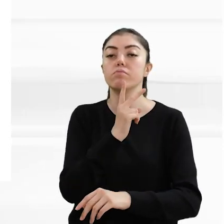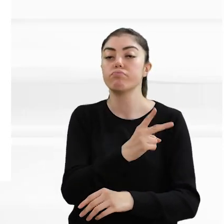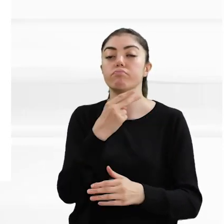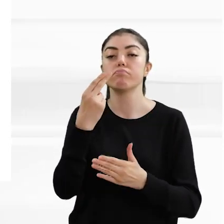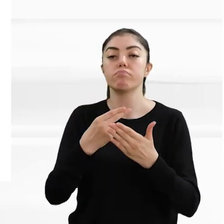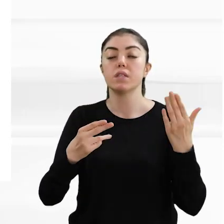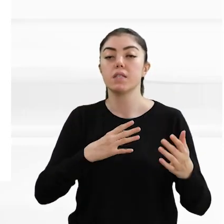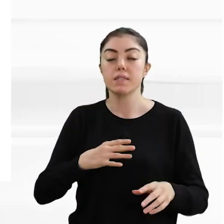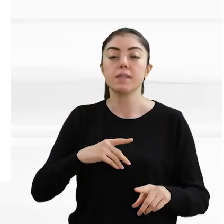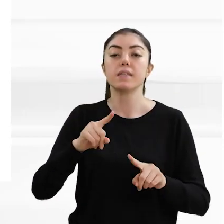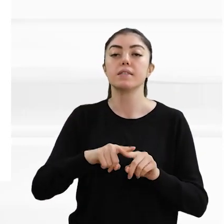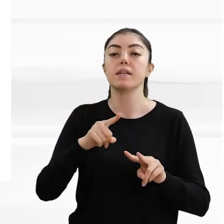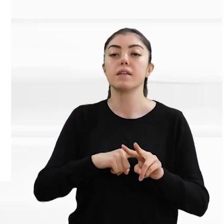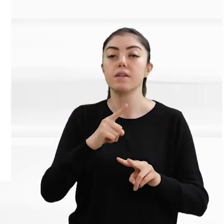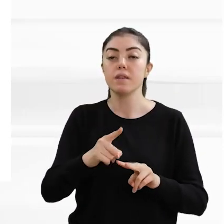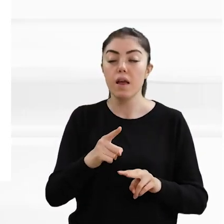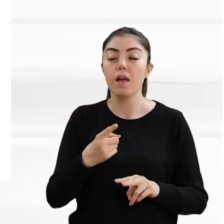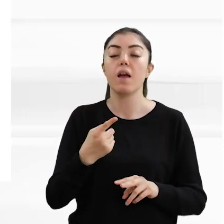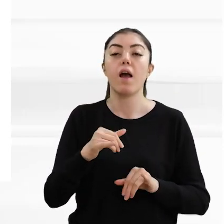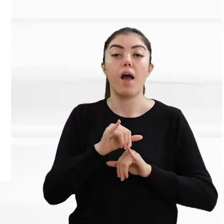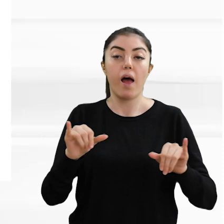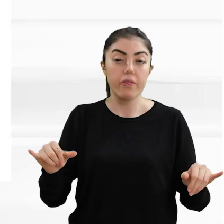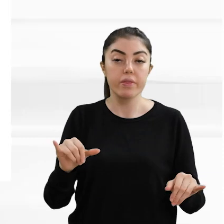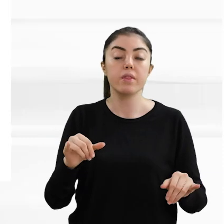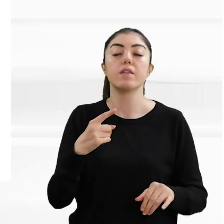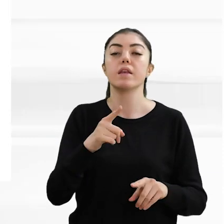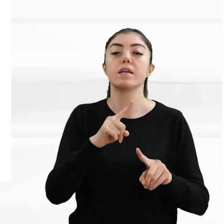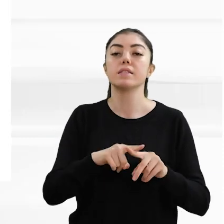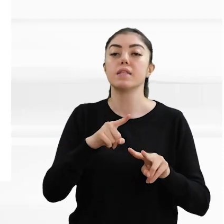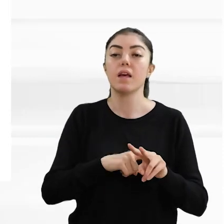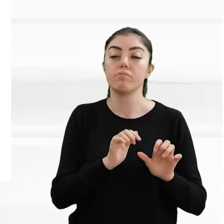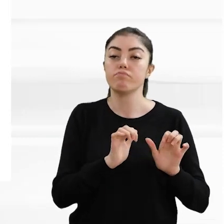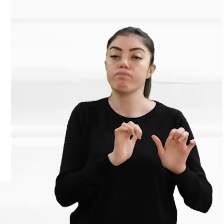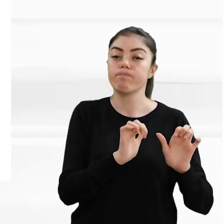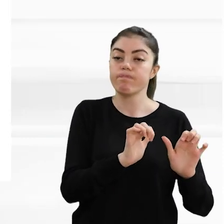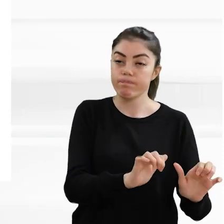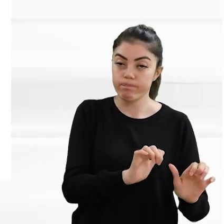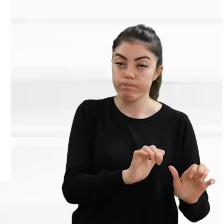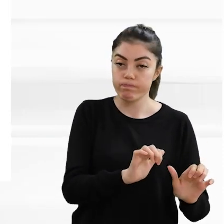çizelim. X ile Y'nin işaretleri o aynı olduğu için X Y'yi itecektir.